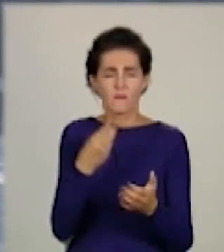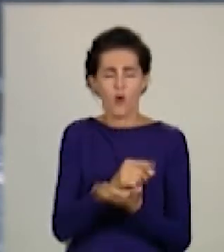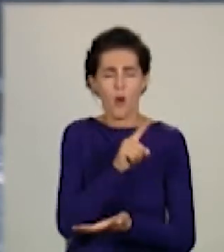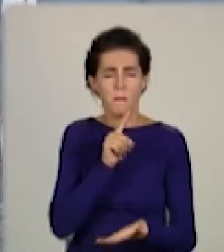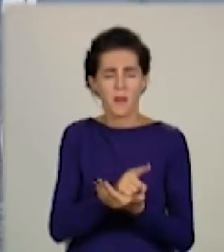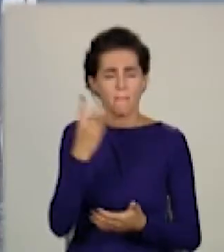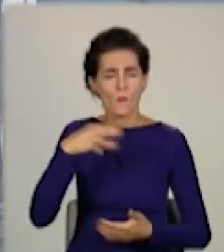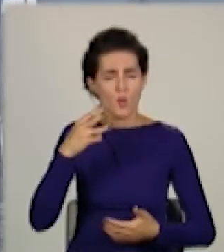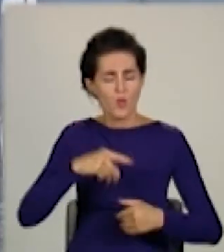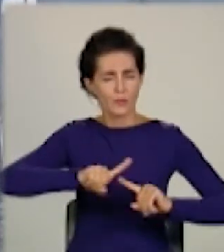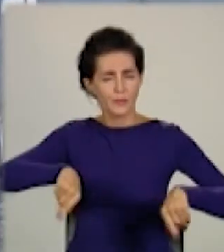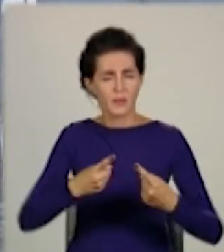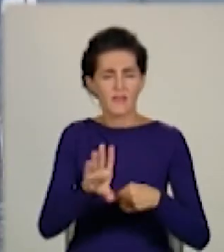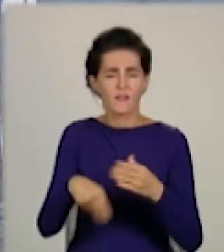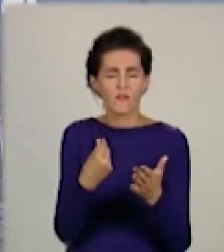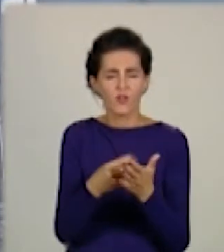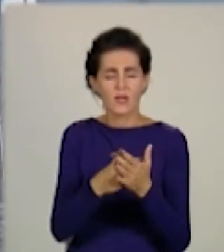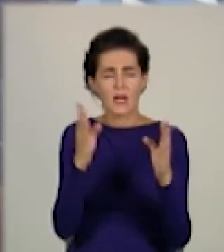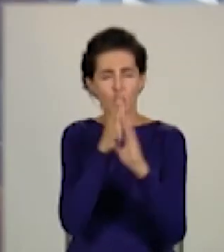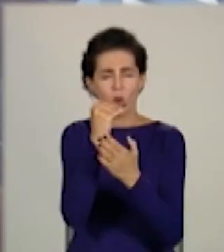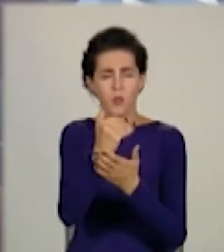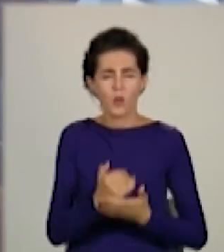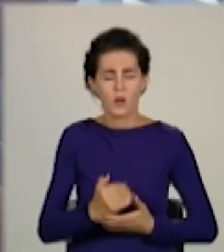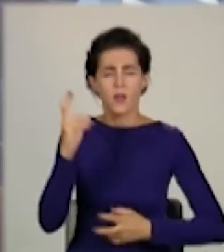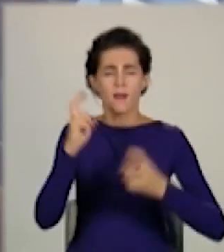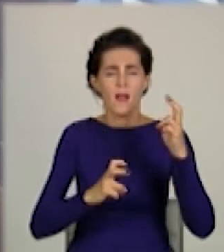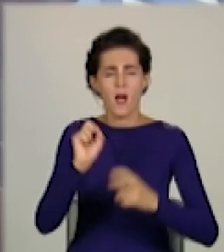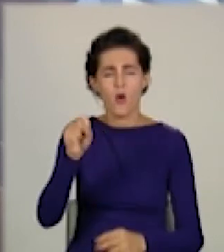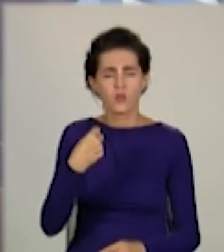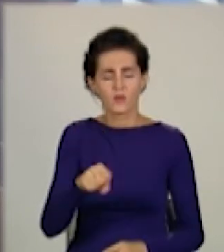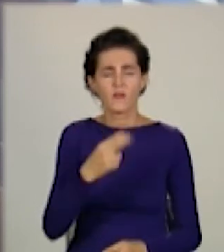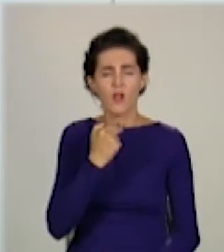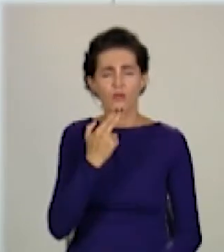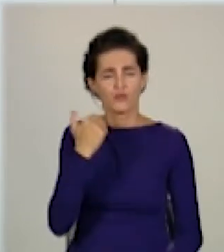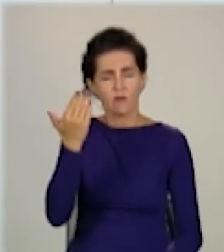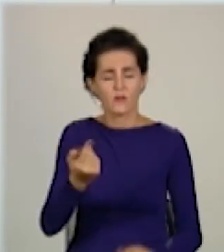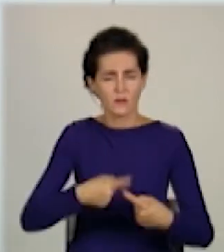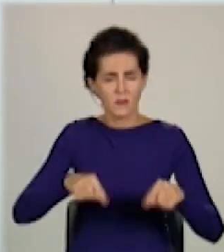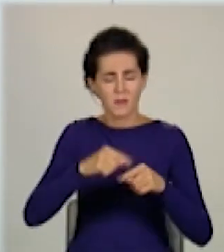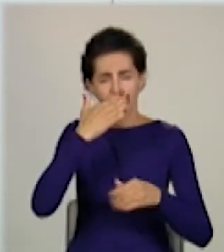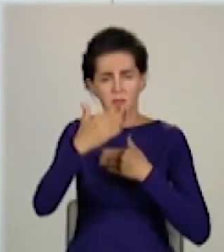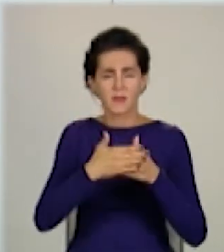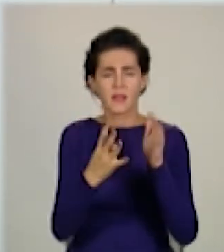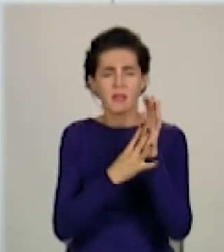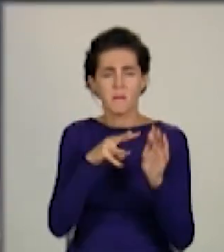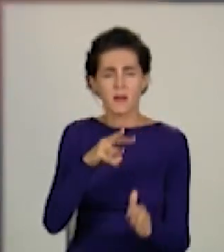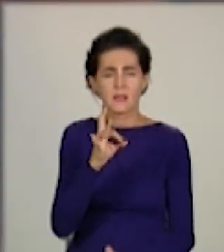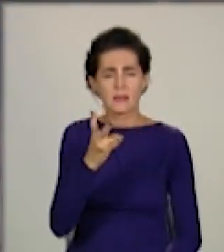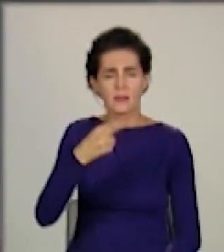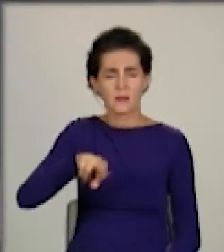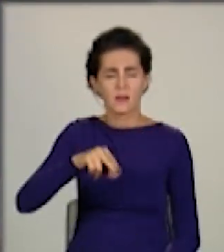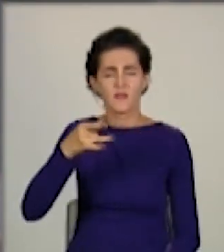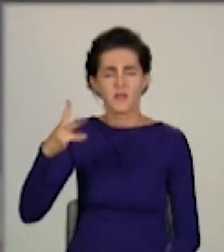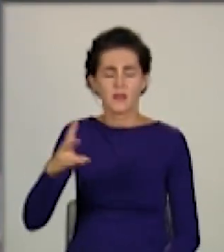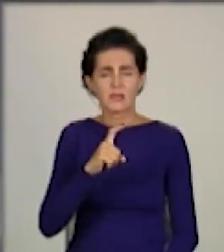модернізації. Інвестиції компанії в екологічні проєкти на комбінатах «Азовсталь» та імені Ілліча склали майже 9 мільярдів гривень